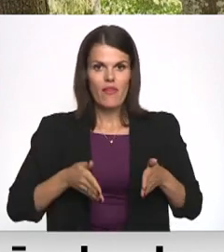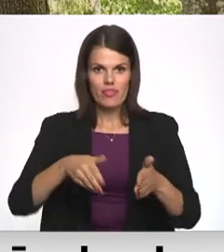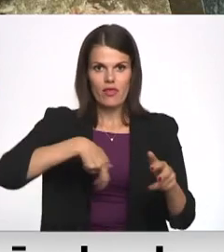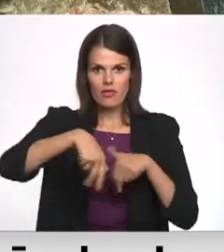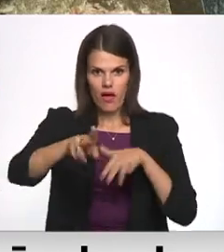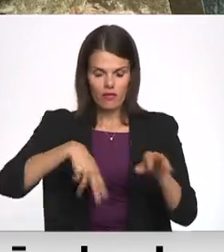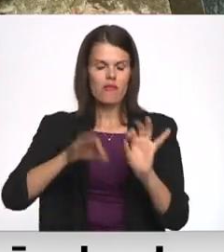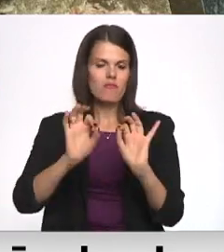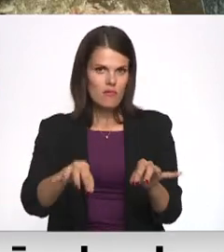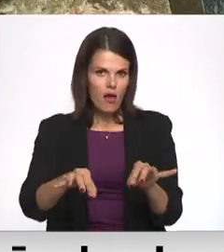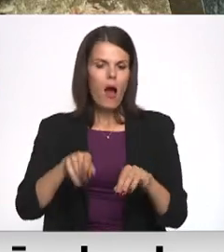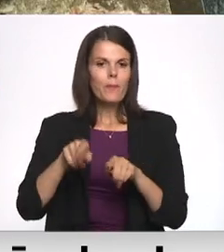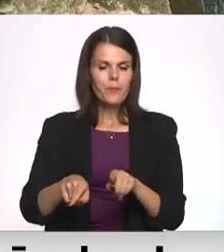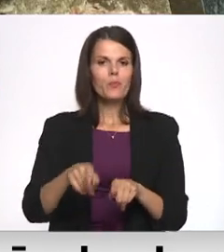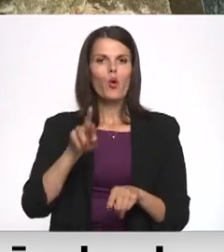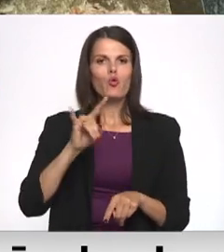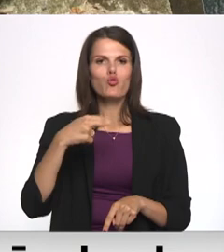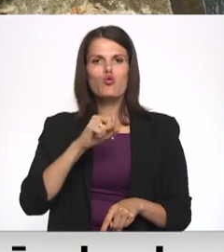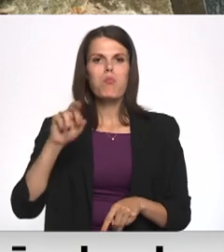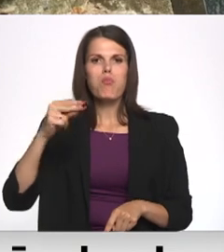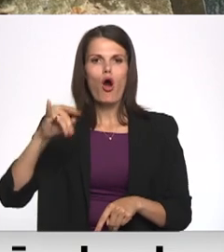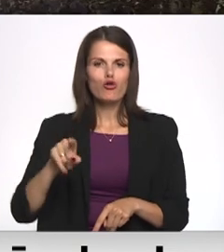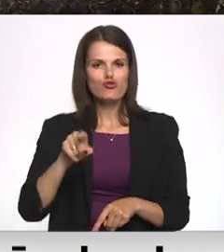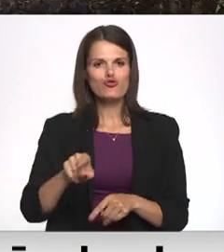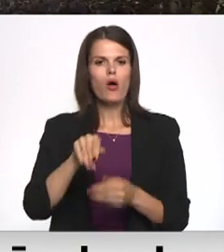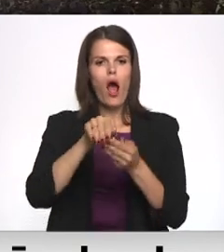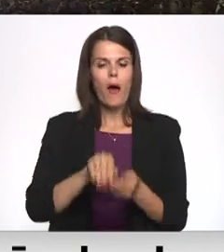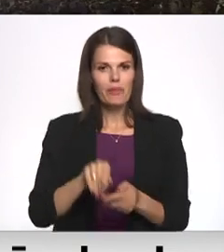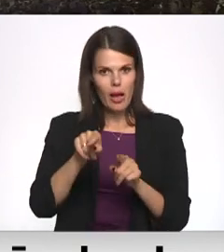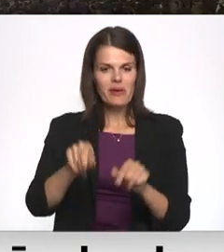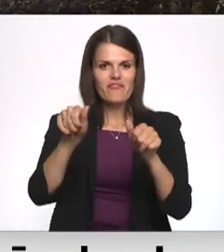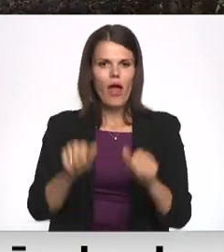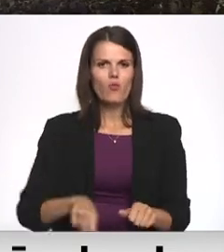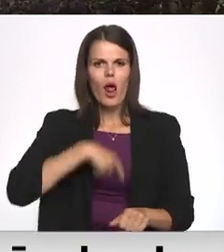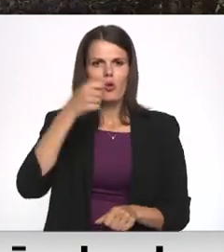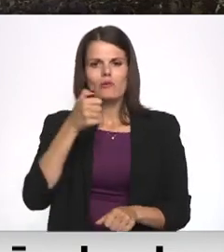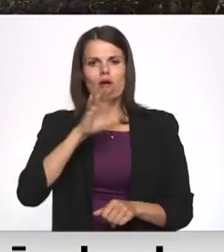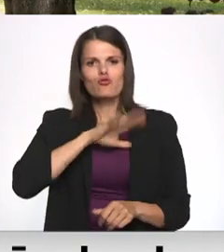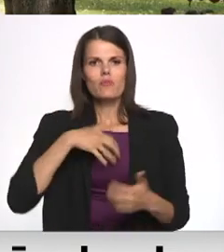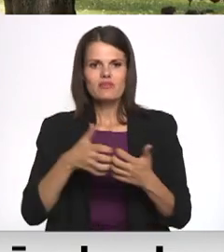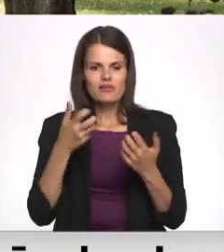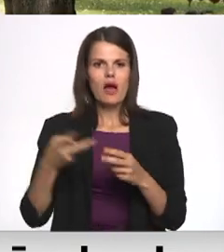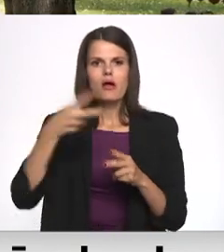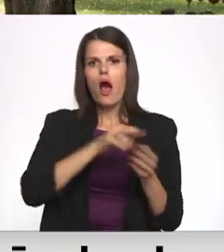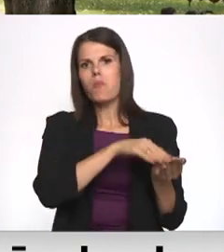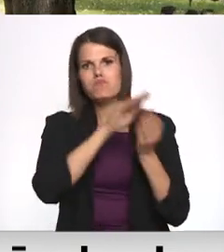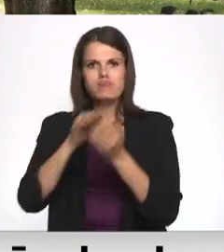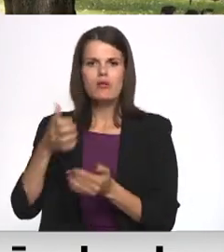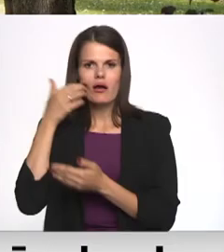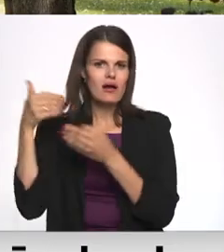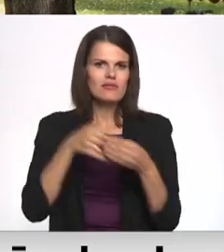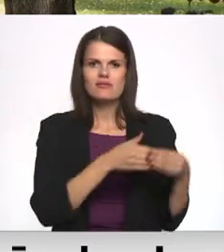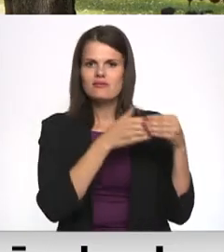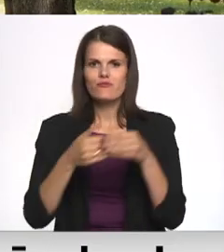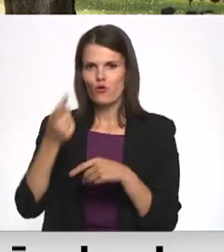Jā. Rudbāržu padomju karavīru kapi nebija pirma bedījumi, bet gan veidoti vairākus gadus pēc kara, kad kritušie savesti no vietām,